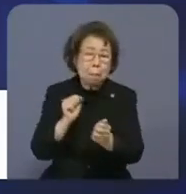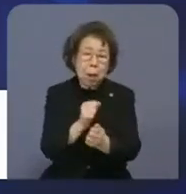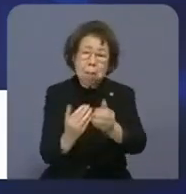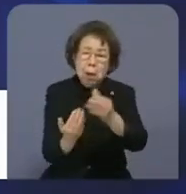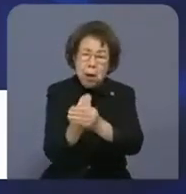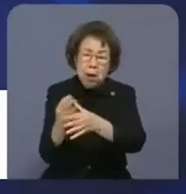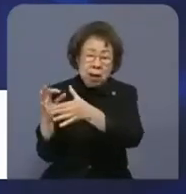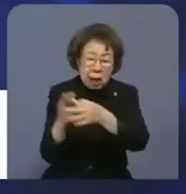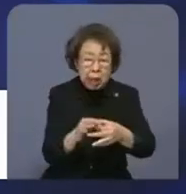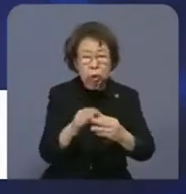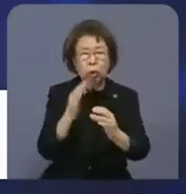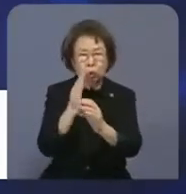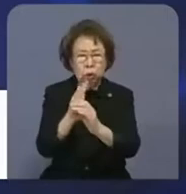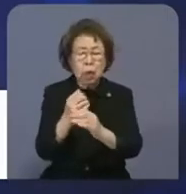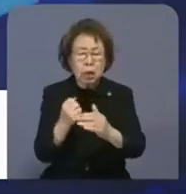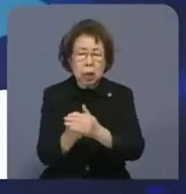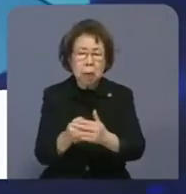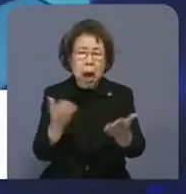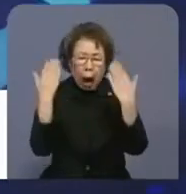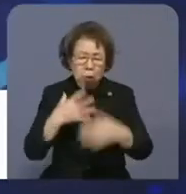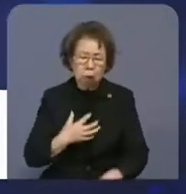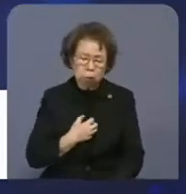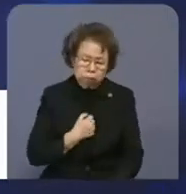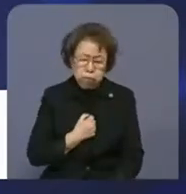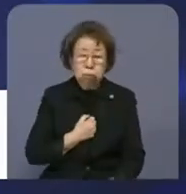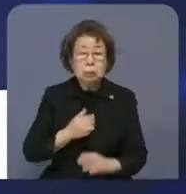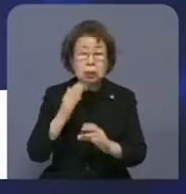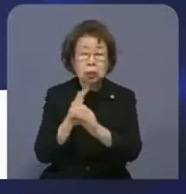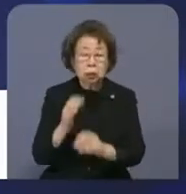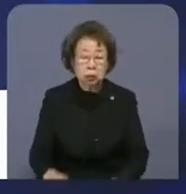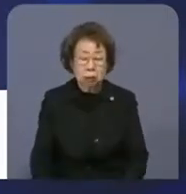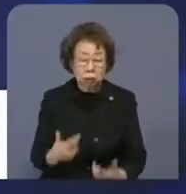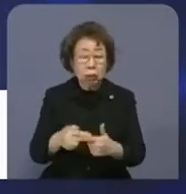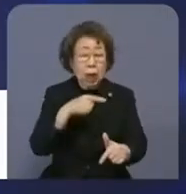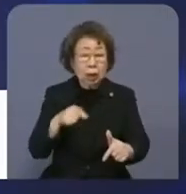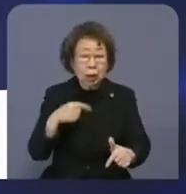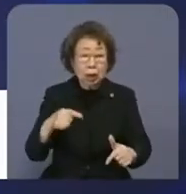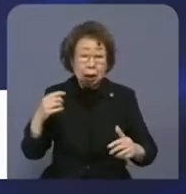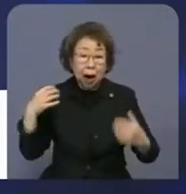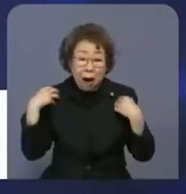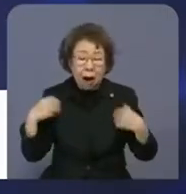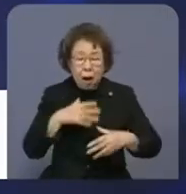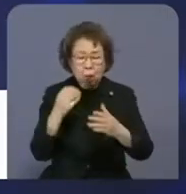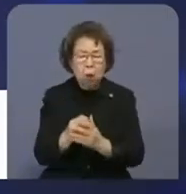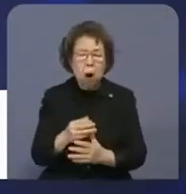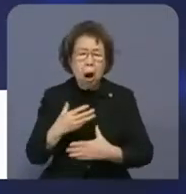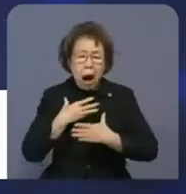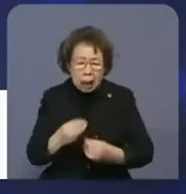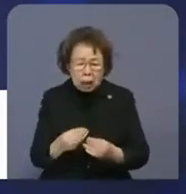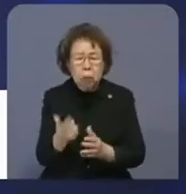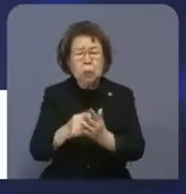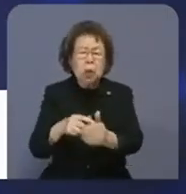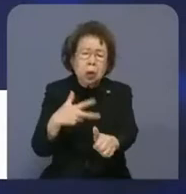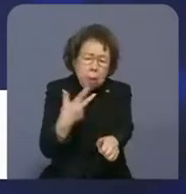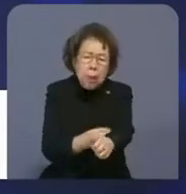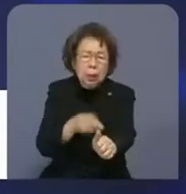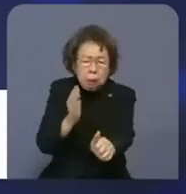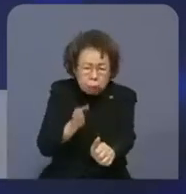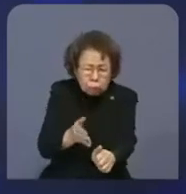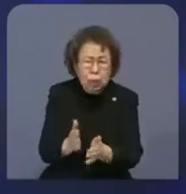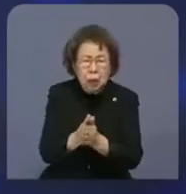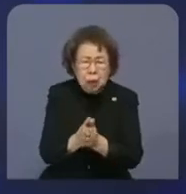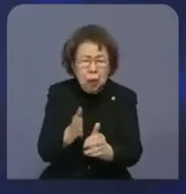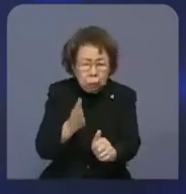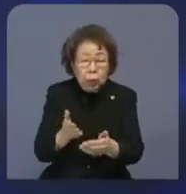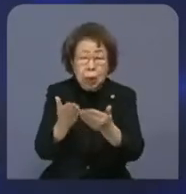감염으로 이어지는 경우도 적지 않아서 학교가 비상인데요. 부산시 교육청도 학생들의 안전을 위해서 백신 접종을 호소하고 나섰습니다.